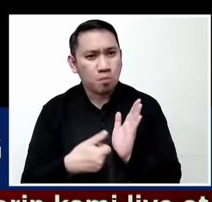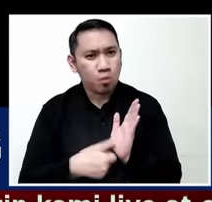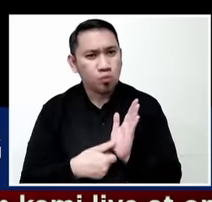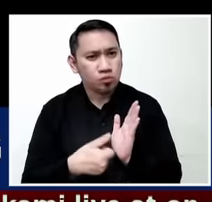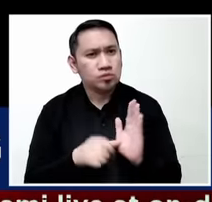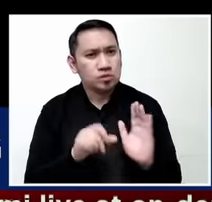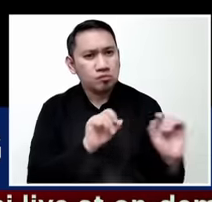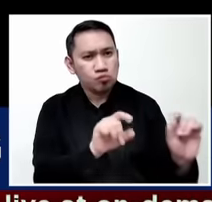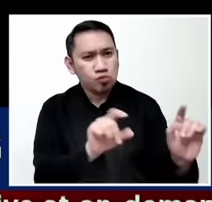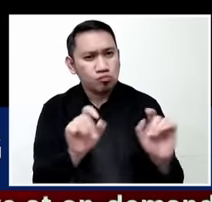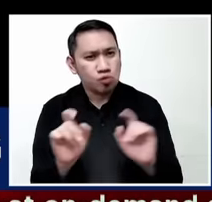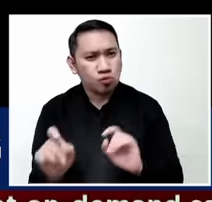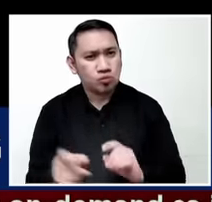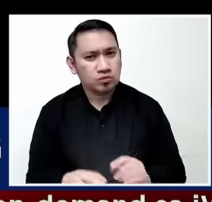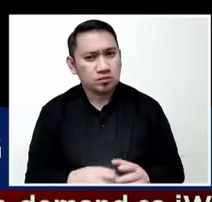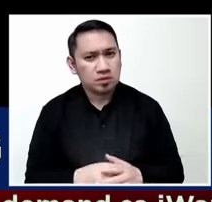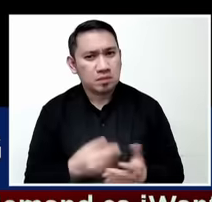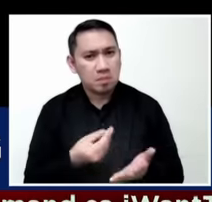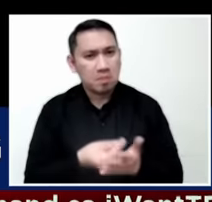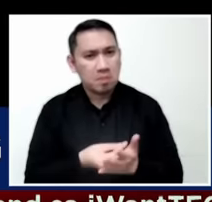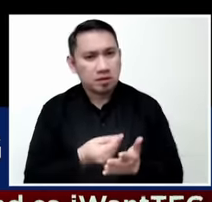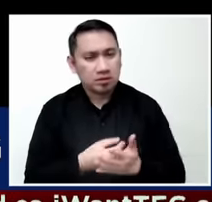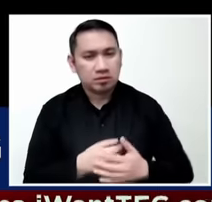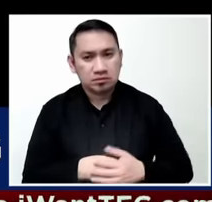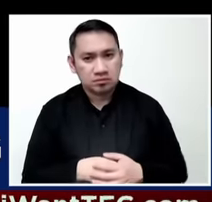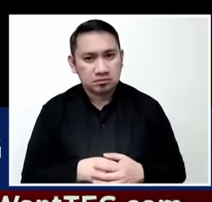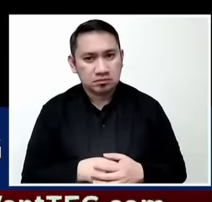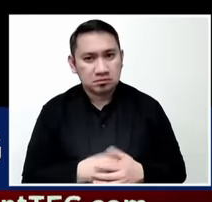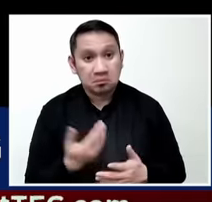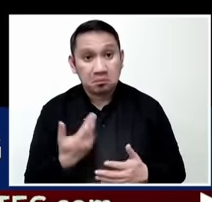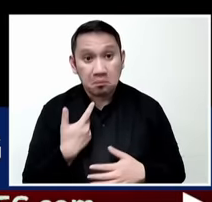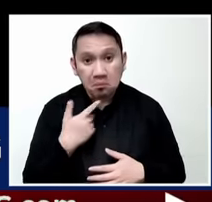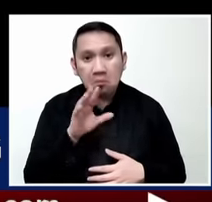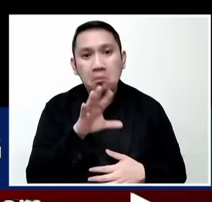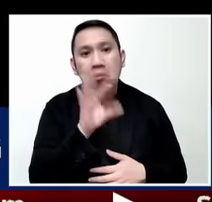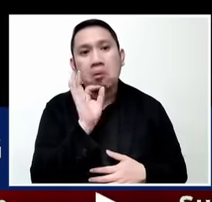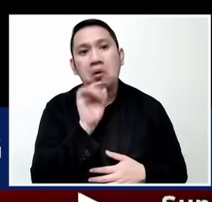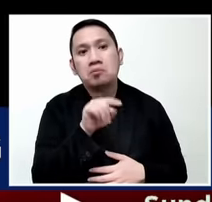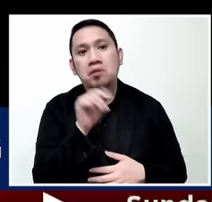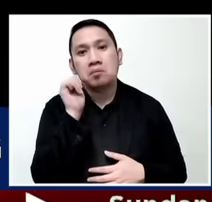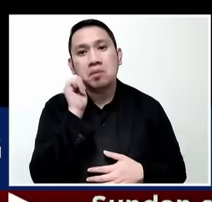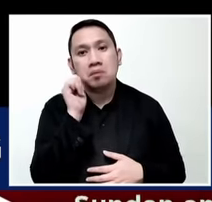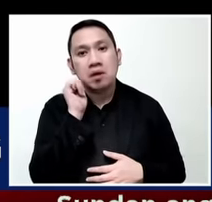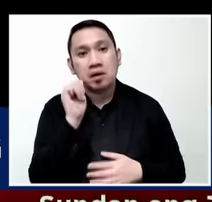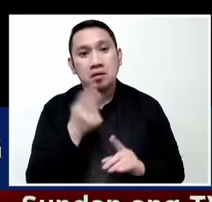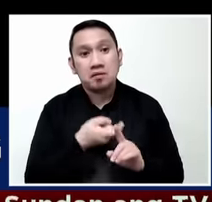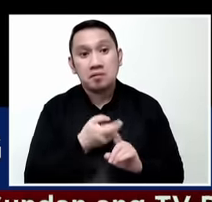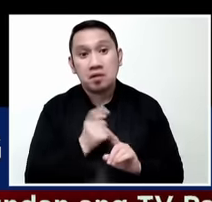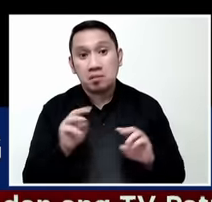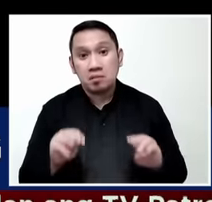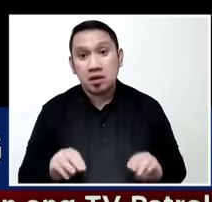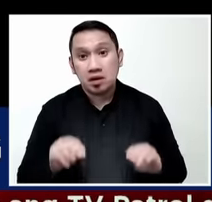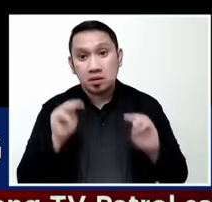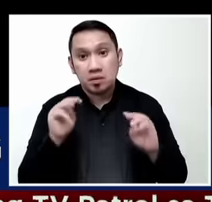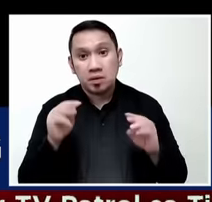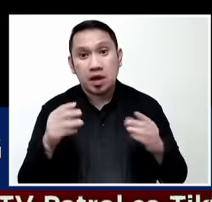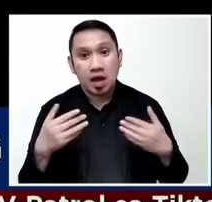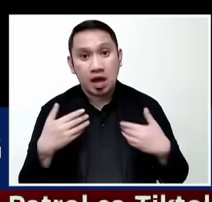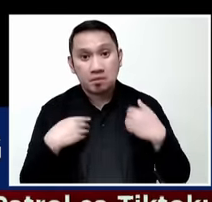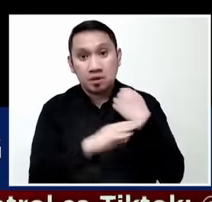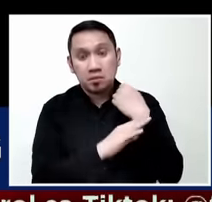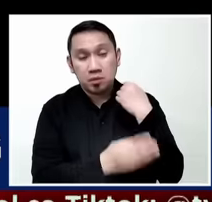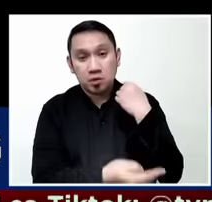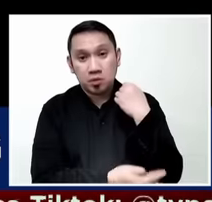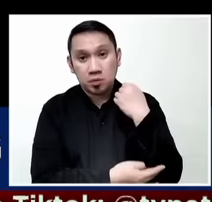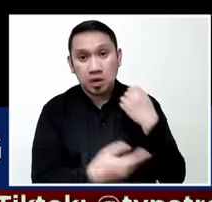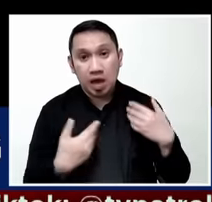Di rin kayo makakalabas dyan. Papasok na tsepo ng mga otoridad ay isang babaeng nagpakilalang taga Malabon na may dalang bag na may 400